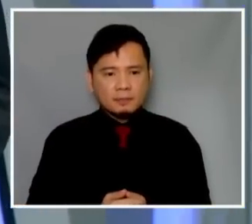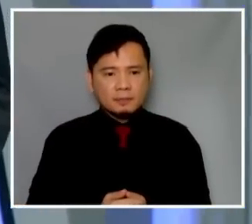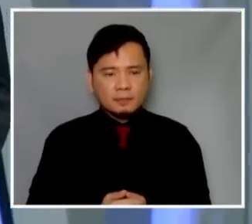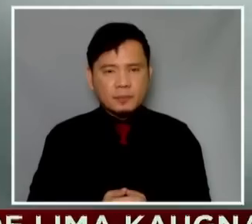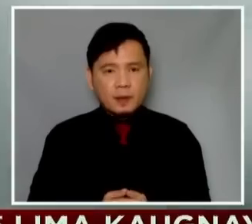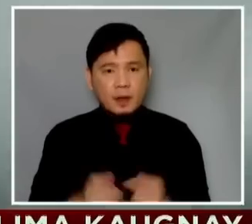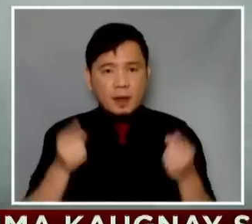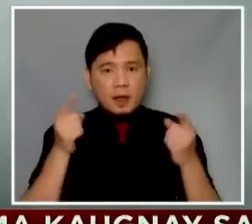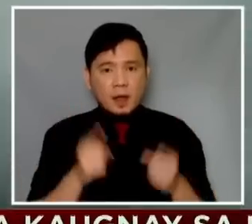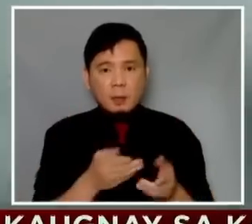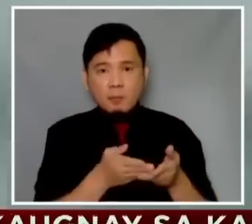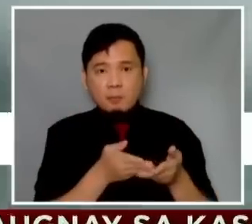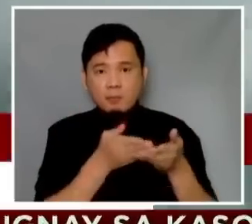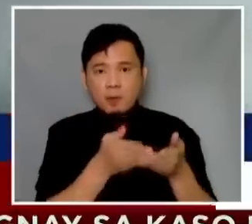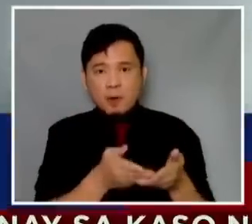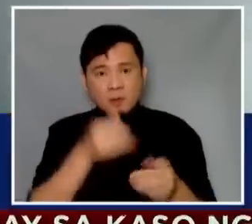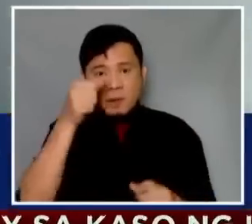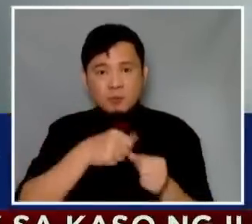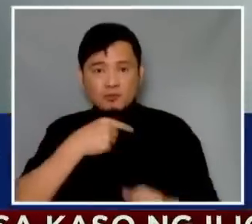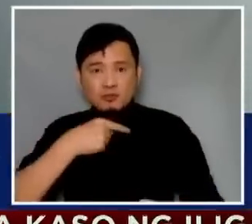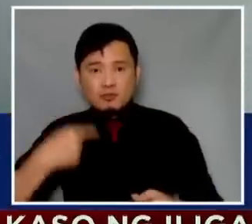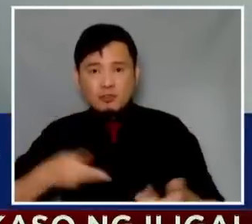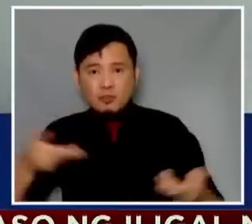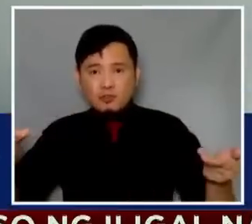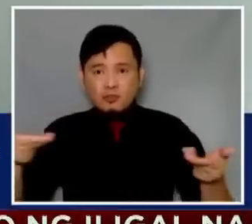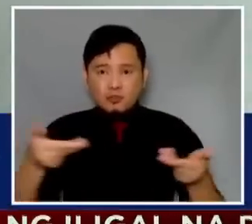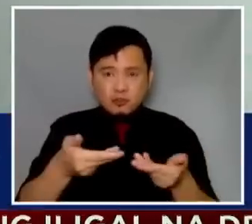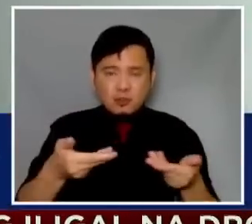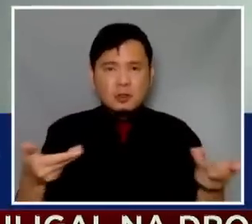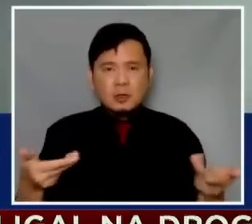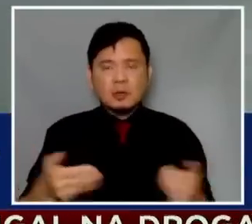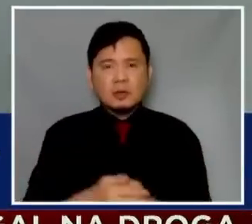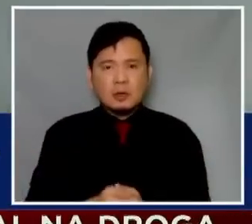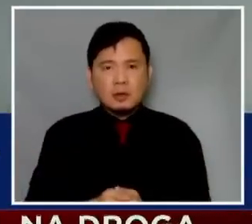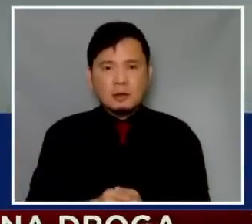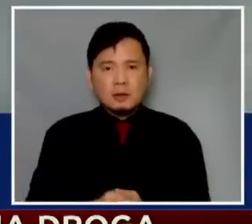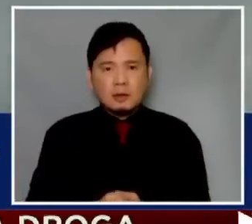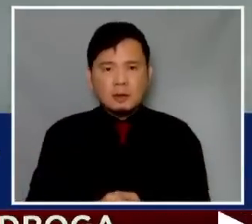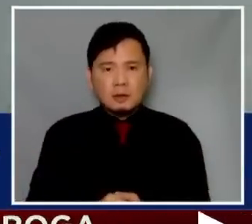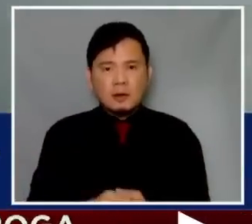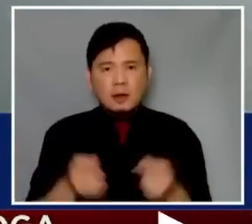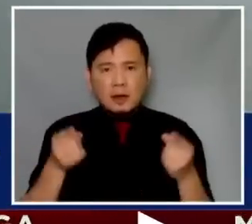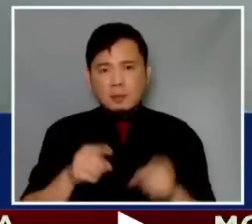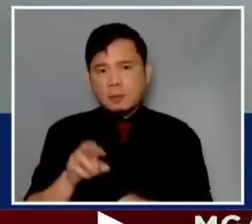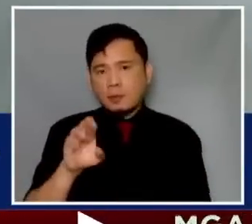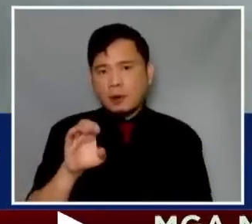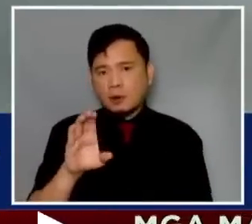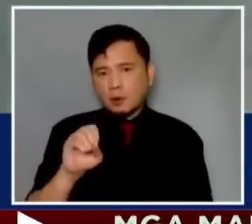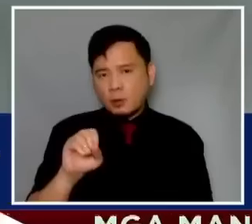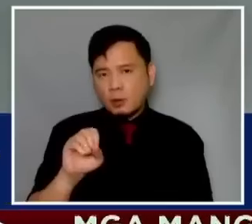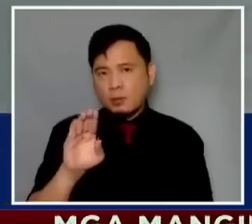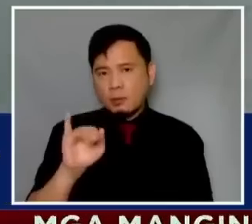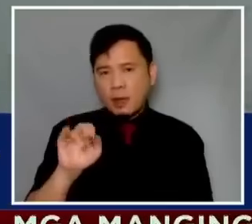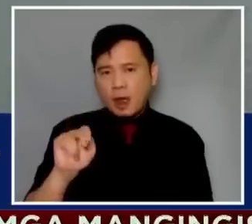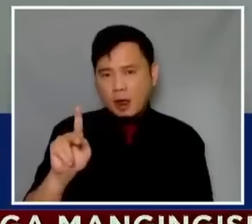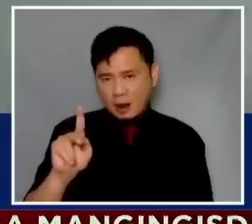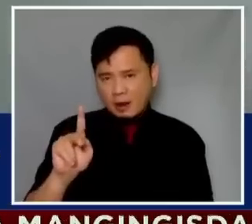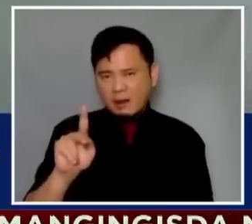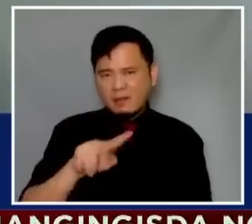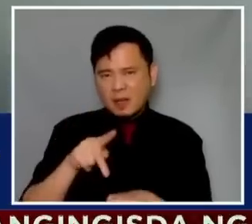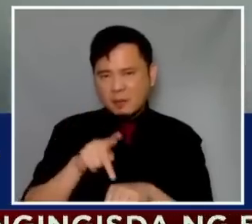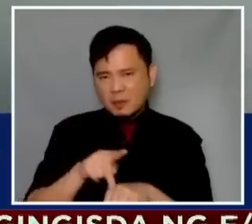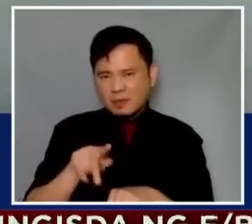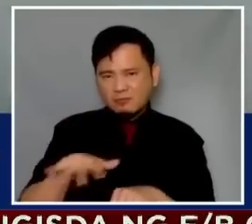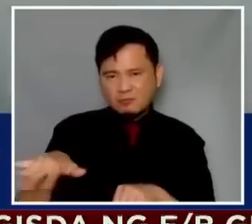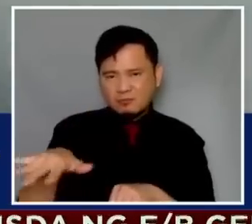ng Chinese vessel noong Hunyo 2019 sa Recto Bank sa West Philippine Sea. Lumubog ang barko at ilang oras